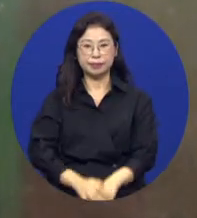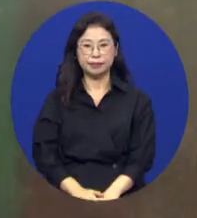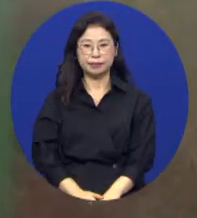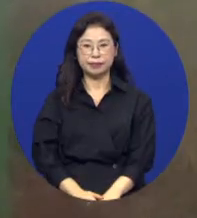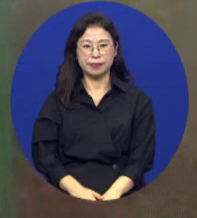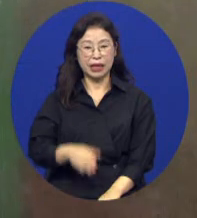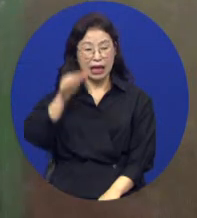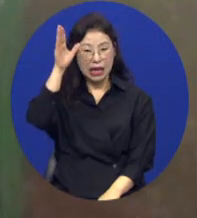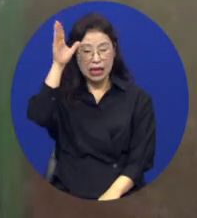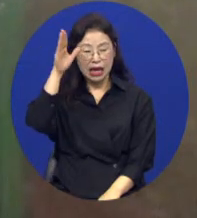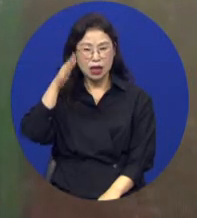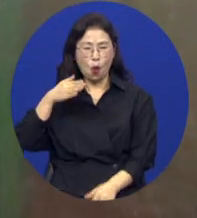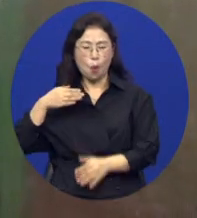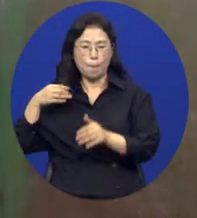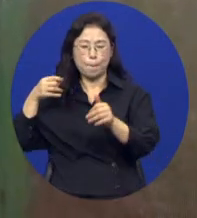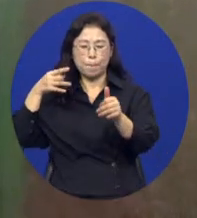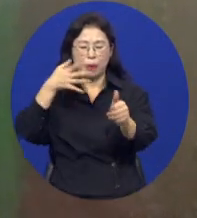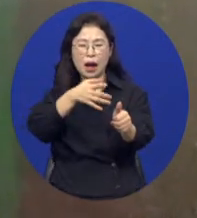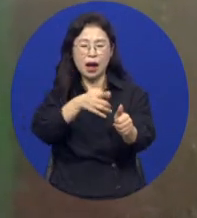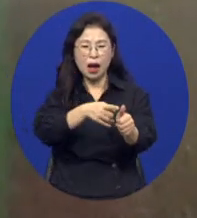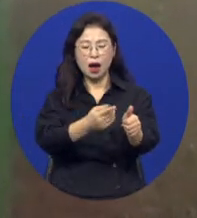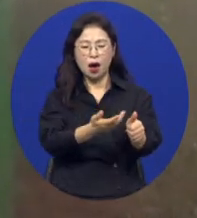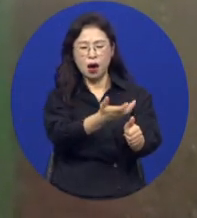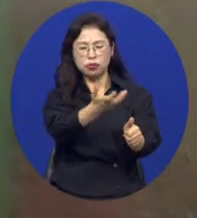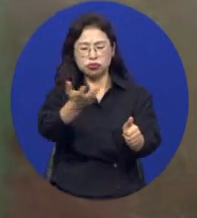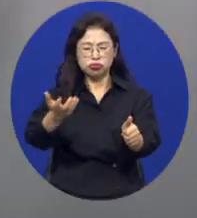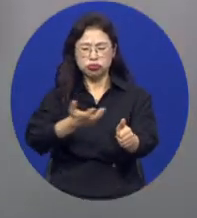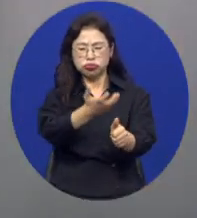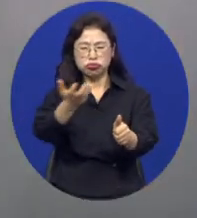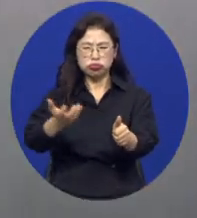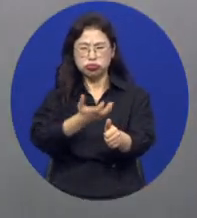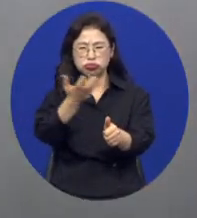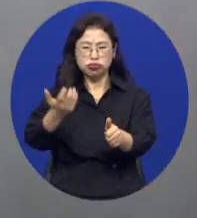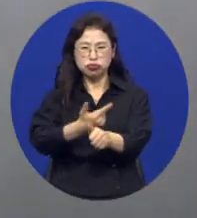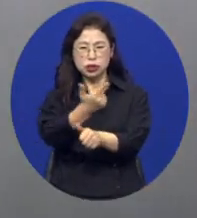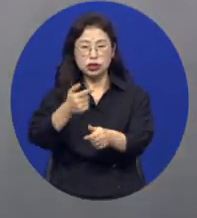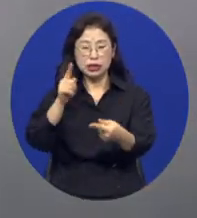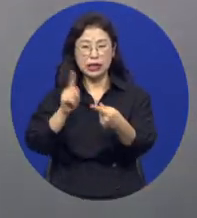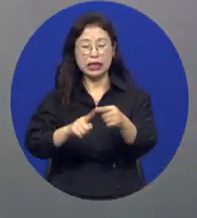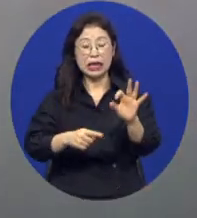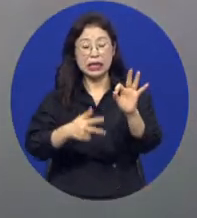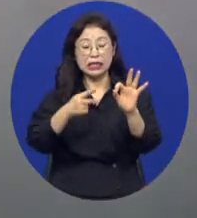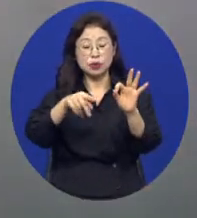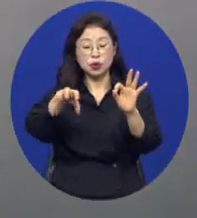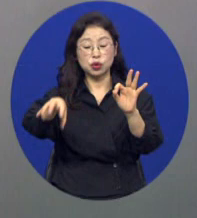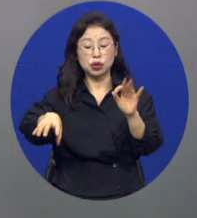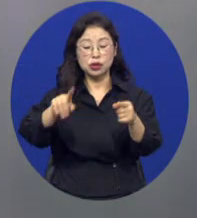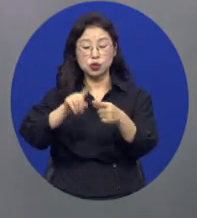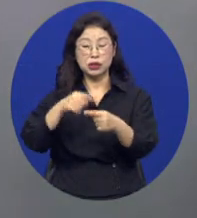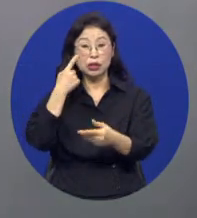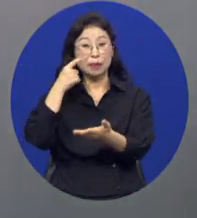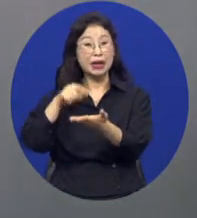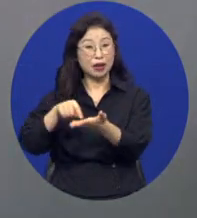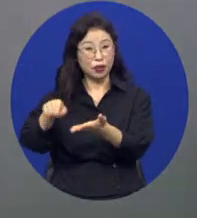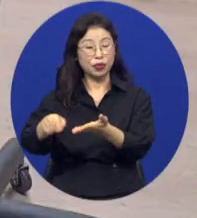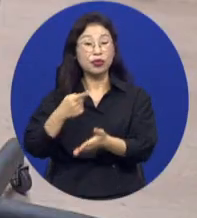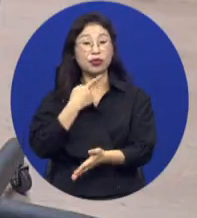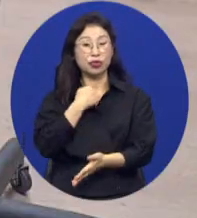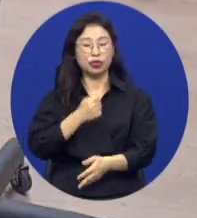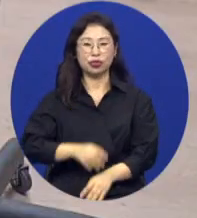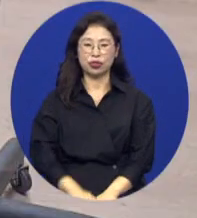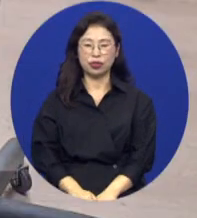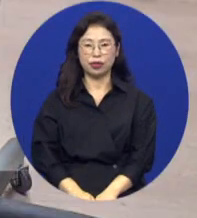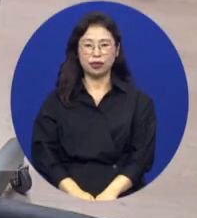개는 화살을 맞은 채 중산간 일대를 6시간가량 배회하다 10km 떨어진 곳에서 발견됐습니다